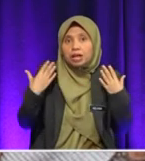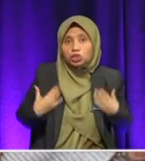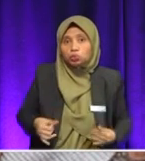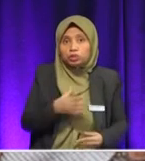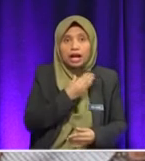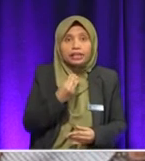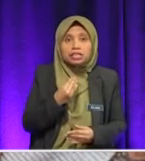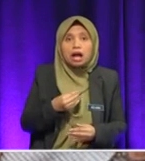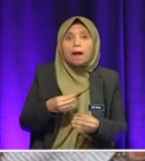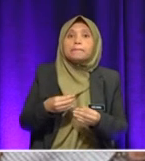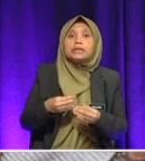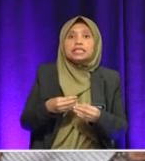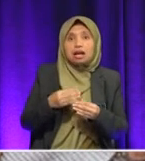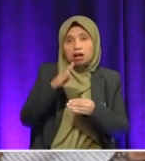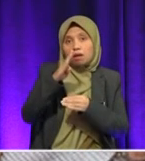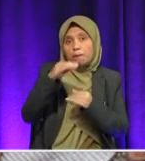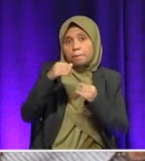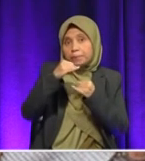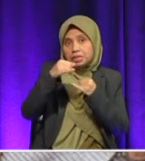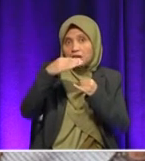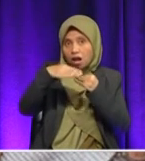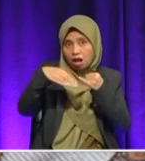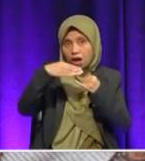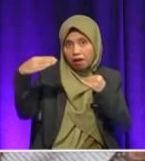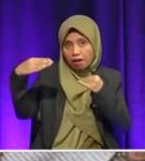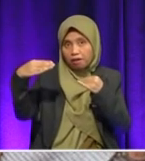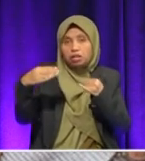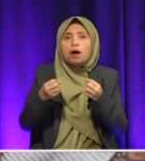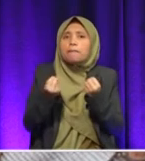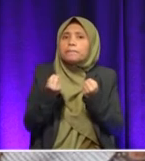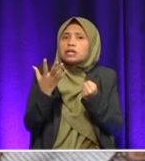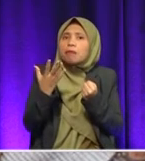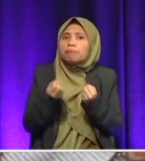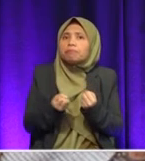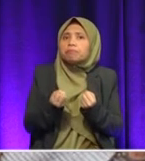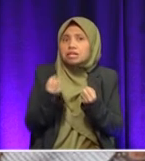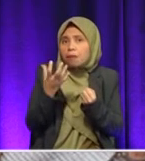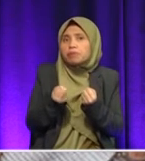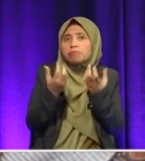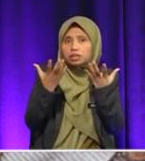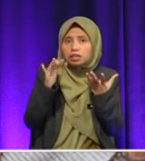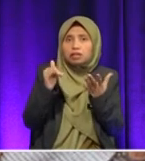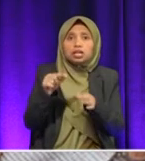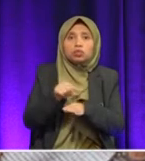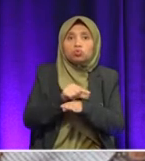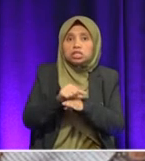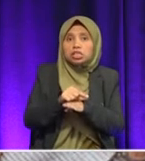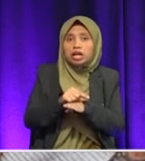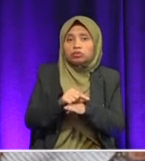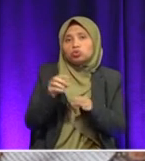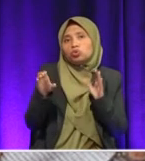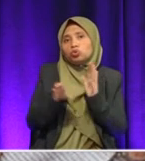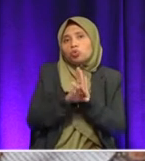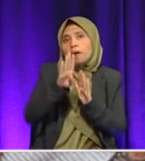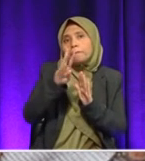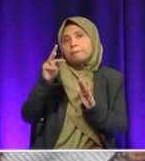juga Baina janji quantity yang digunakan adalah baku banyak kita gunakan Feby tersebut mungkin yumite mungkin pak Michael